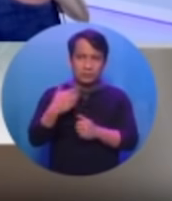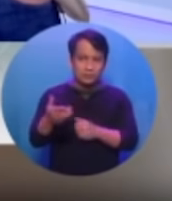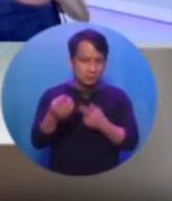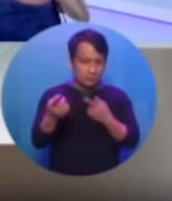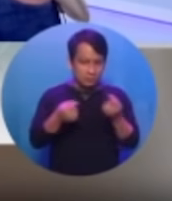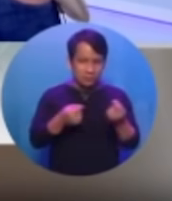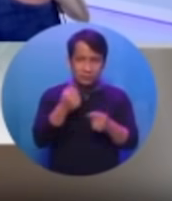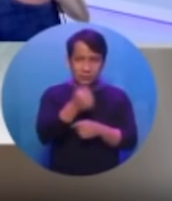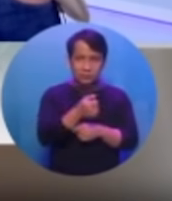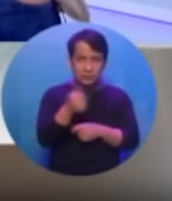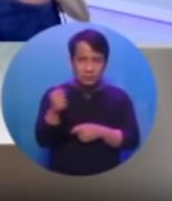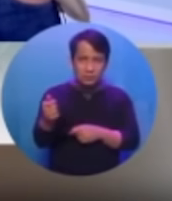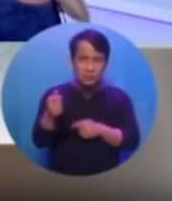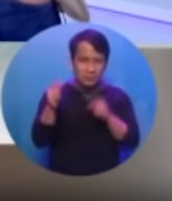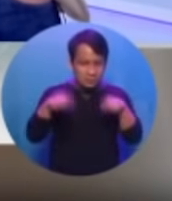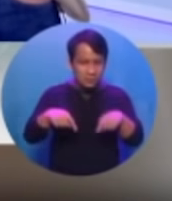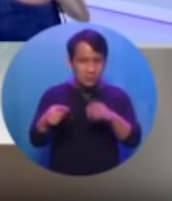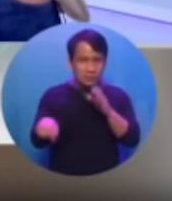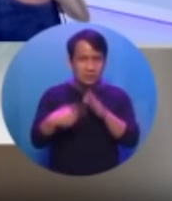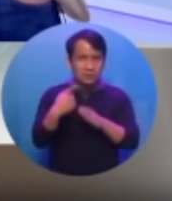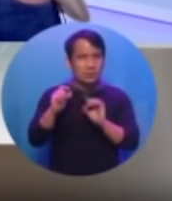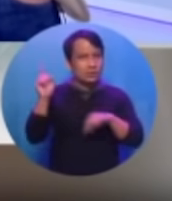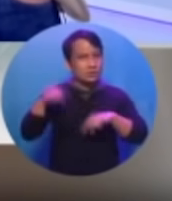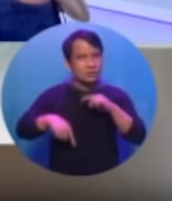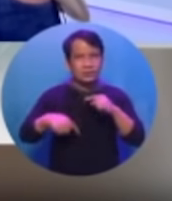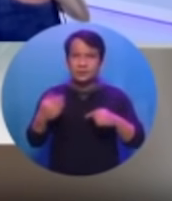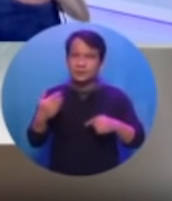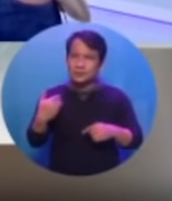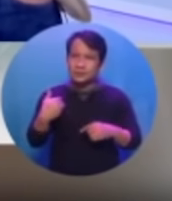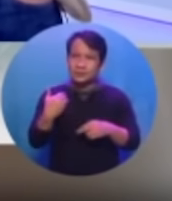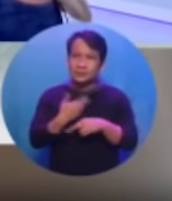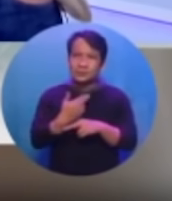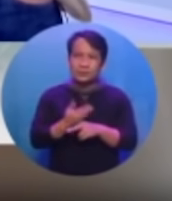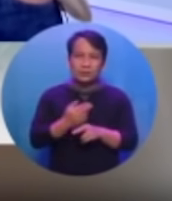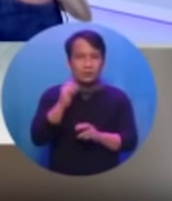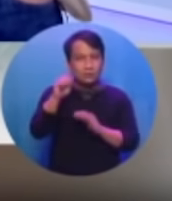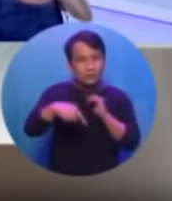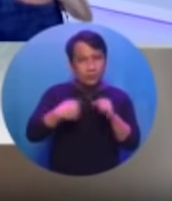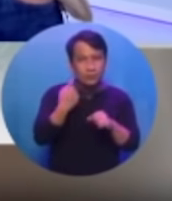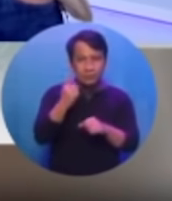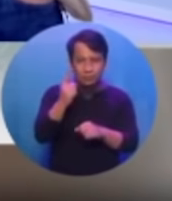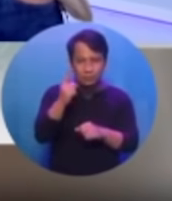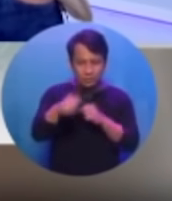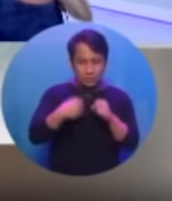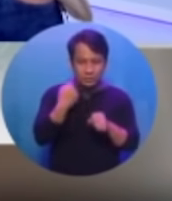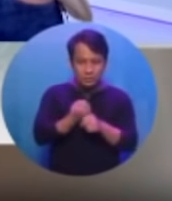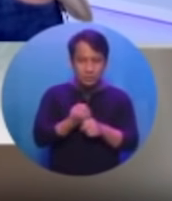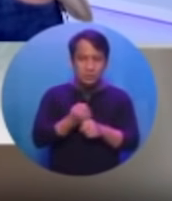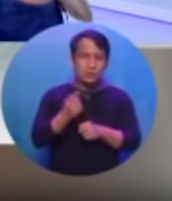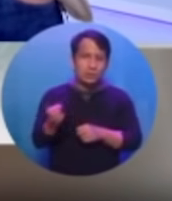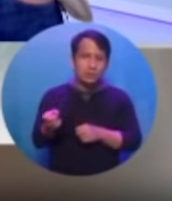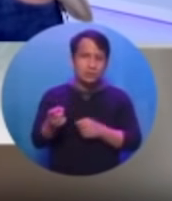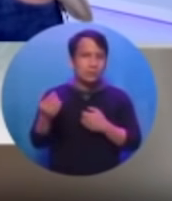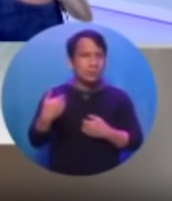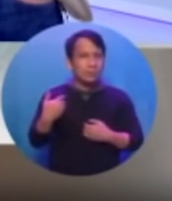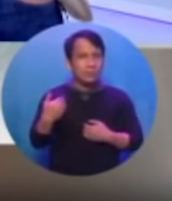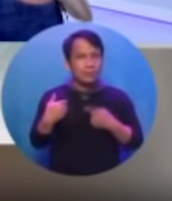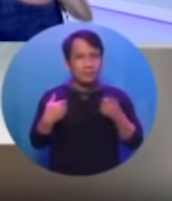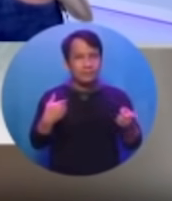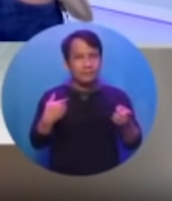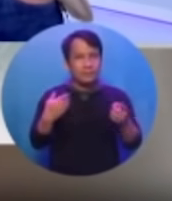gagawa minsanan pong magawa. Mm. Eh ngayon po, isang taon po yung nakalipas na hindi pa